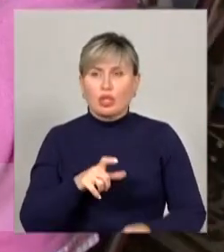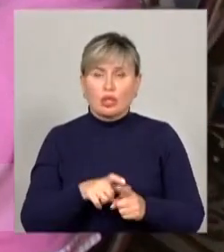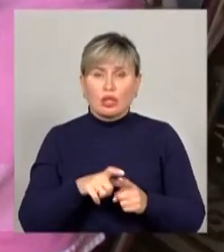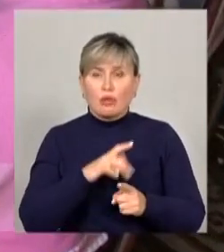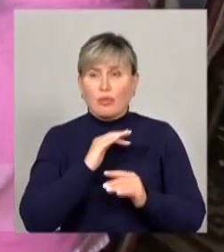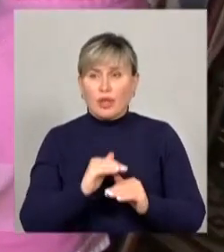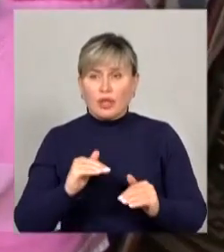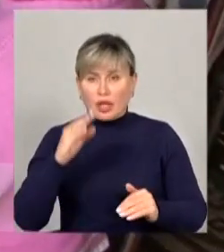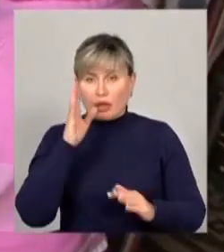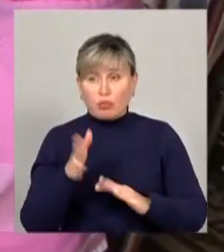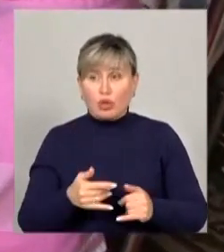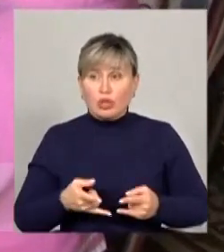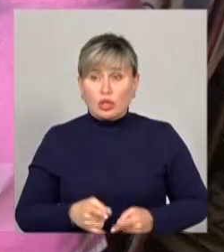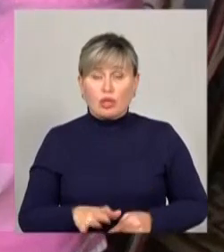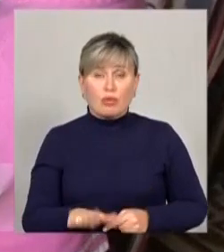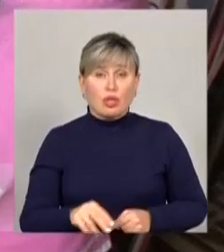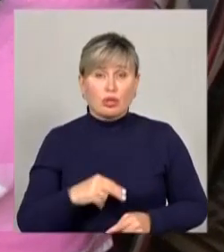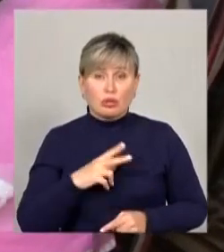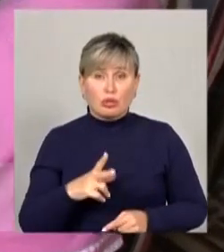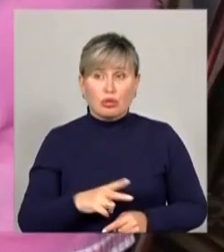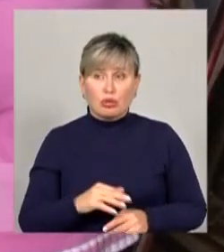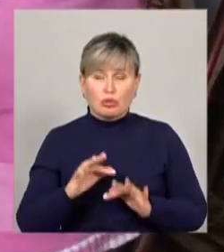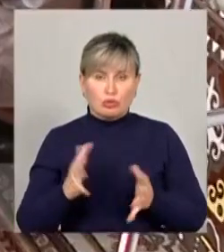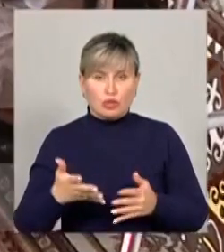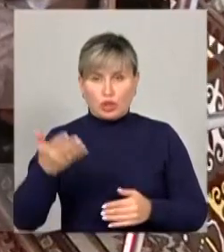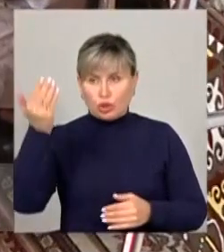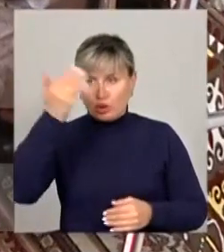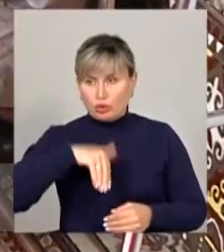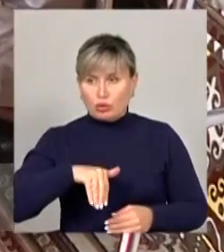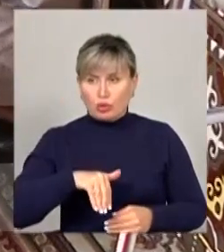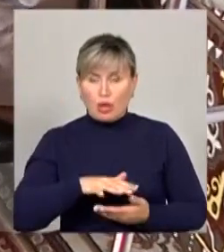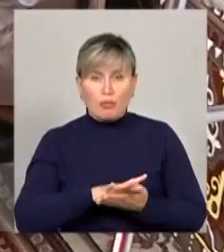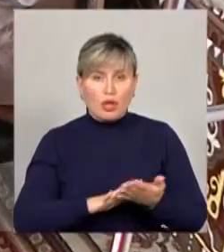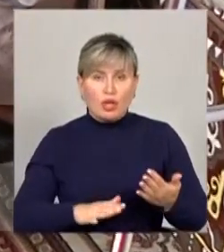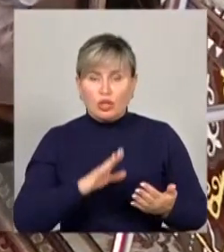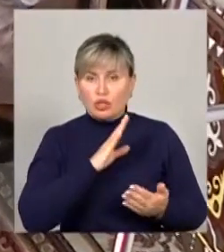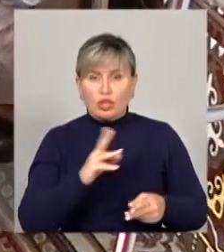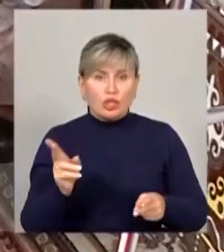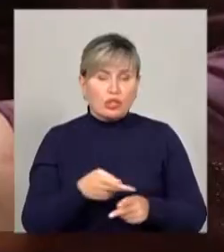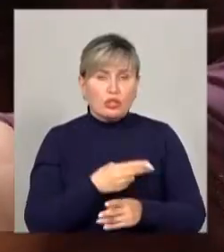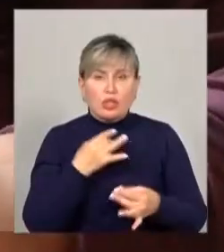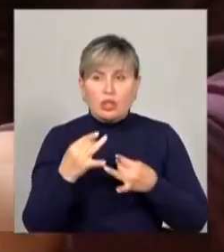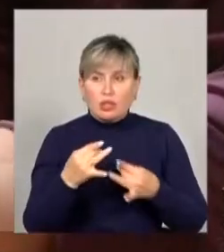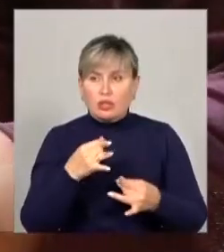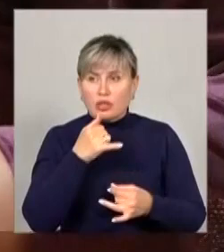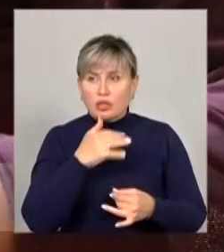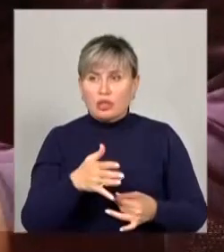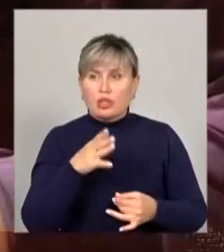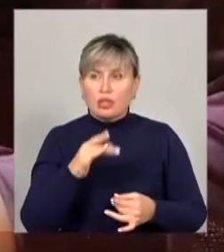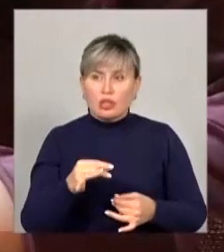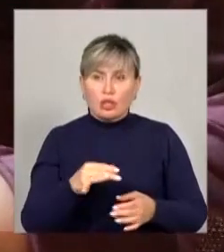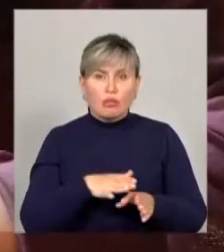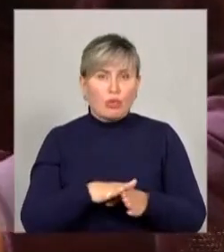многодетного отца, после рождения младшей дочери у супруги случился инсульт. Впоследствии женщина лишилась дара речи, а часть тела и вовсе